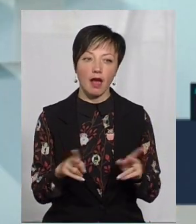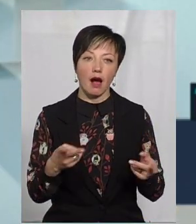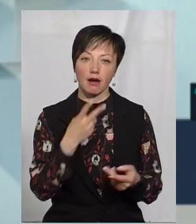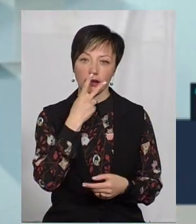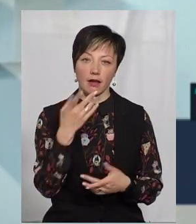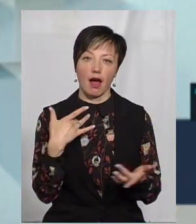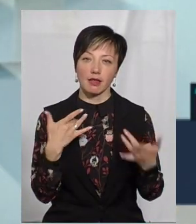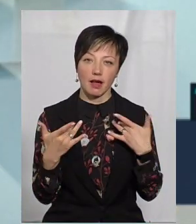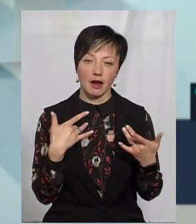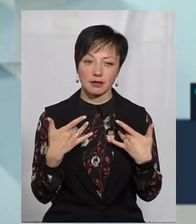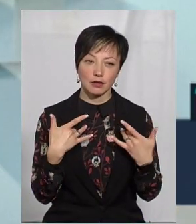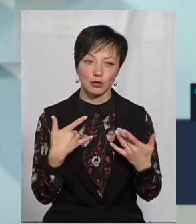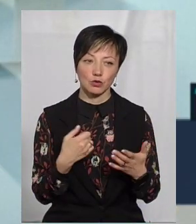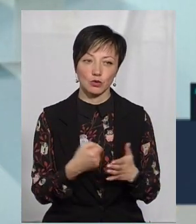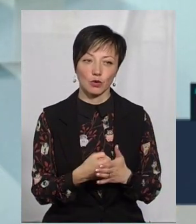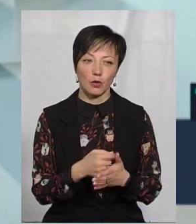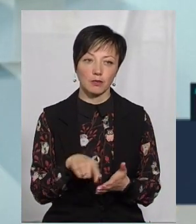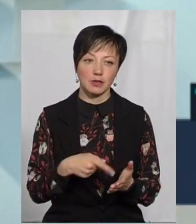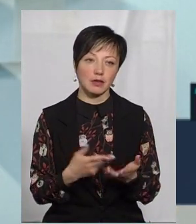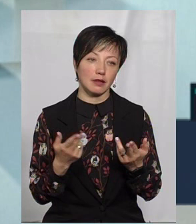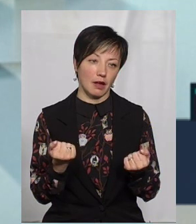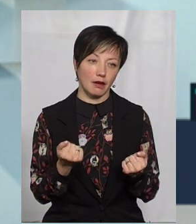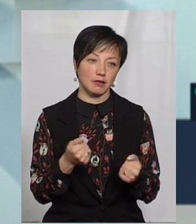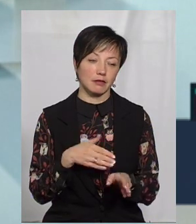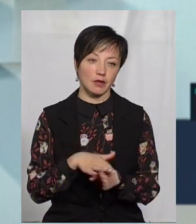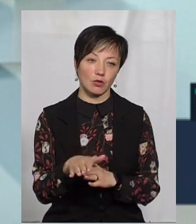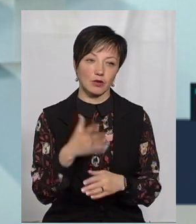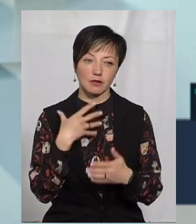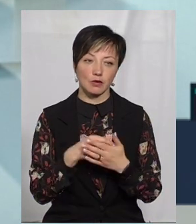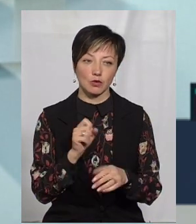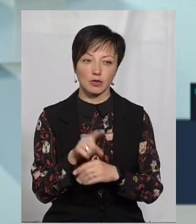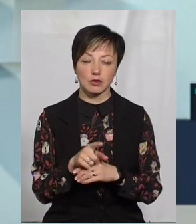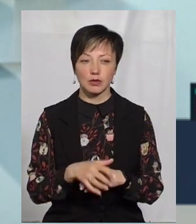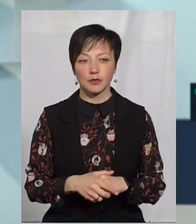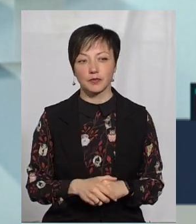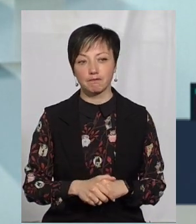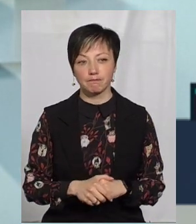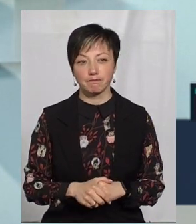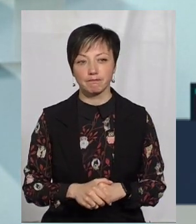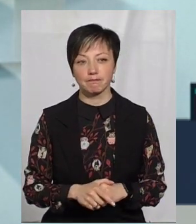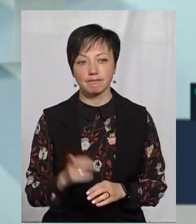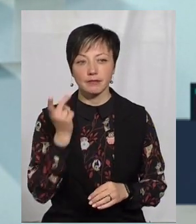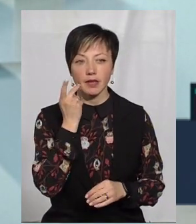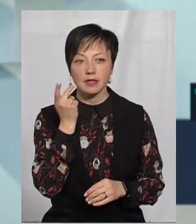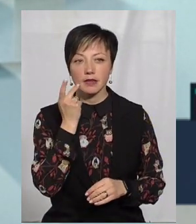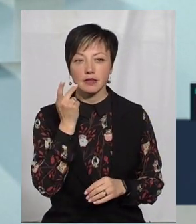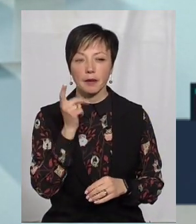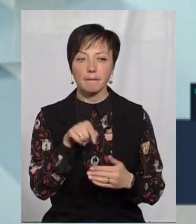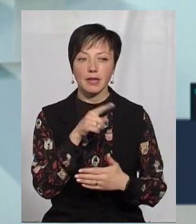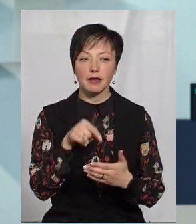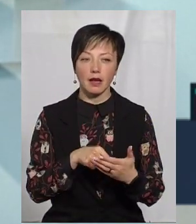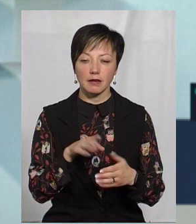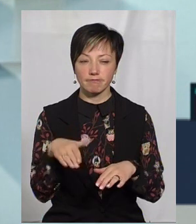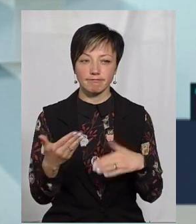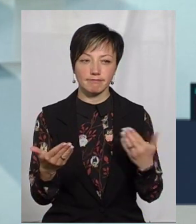атракцію до міста, то так він свою місію виконав. Тут завжди ділиться питання на